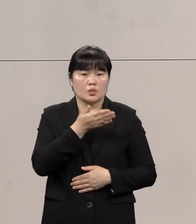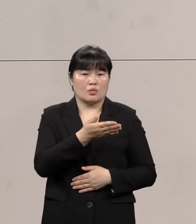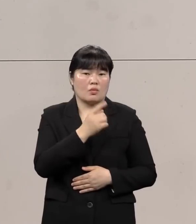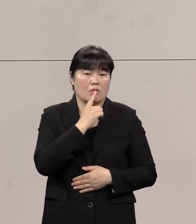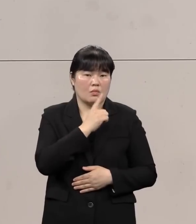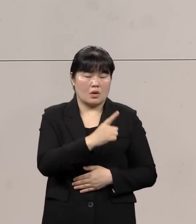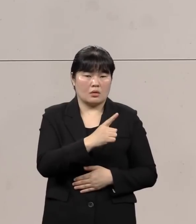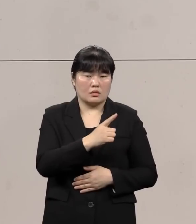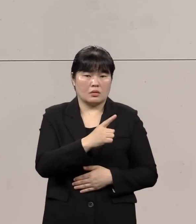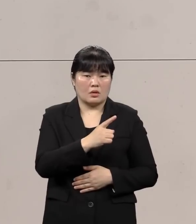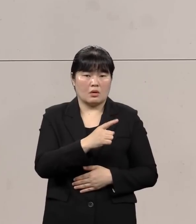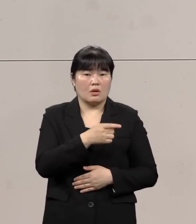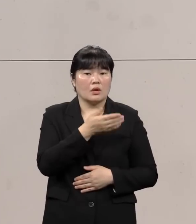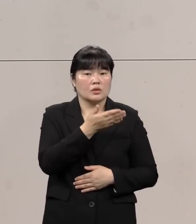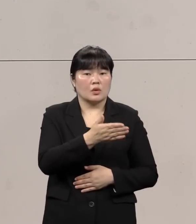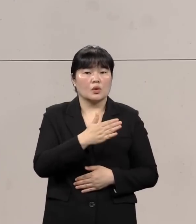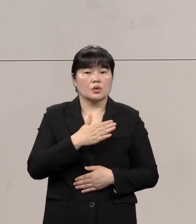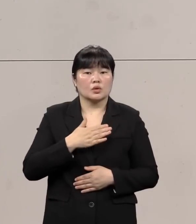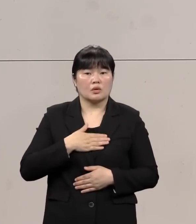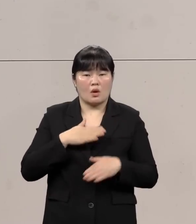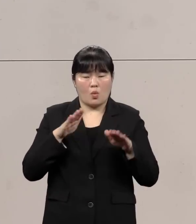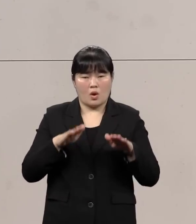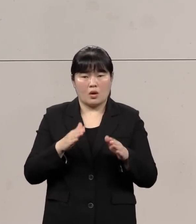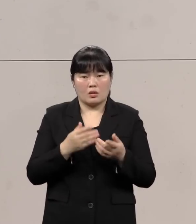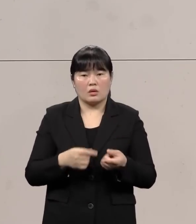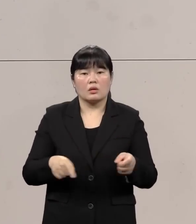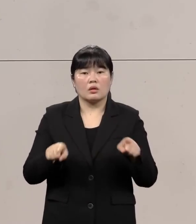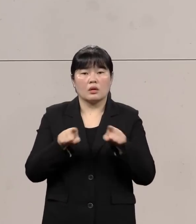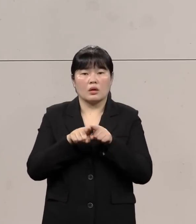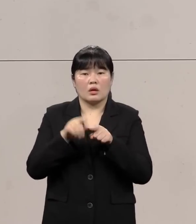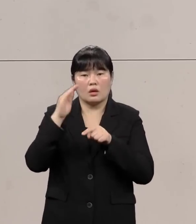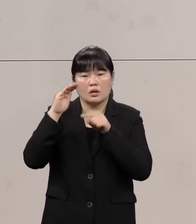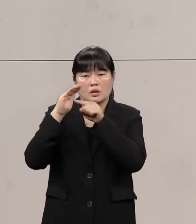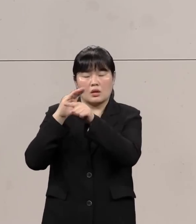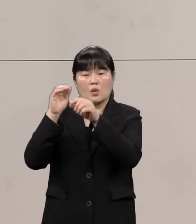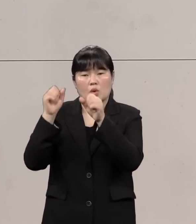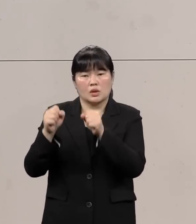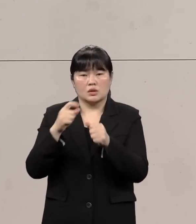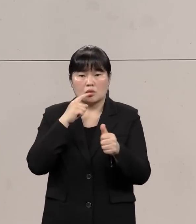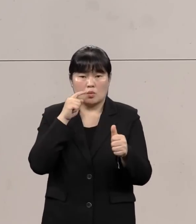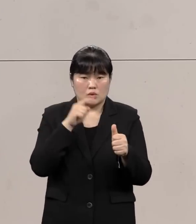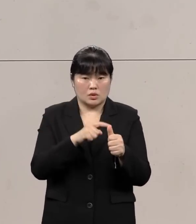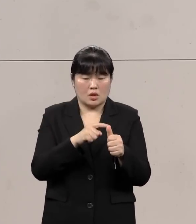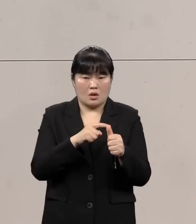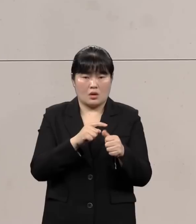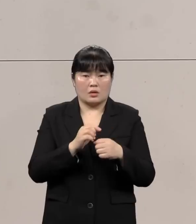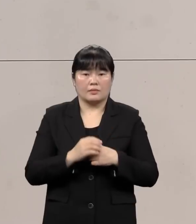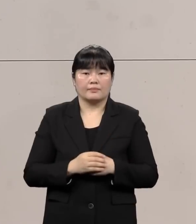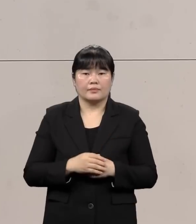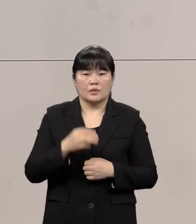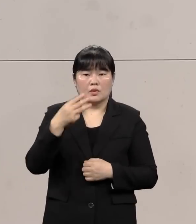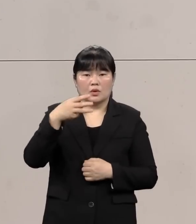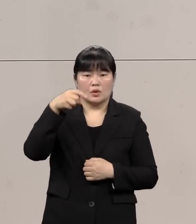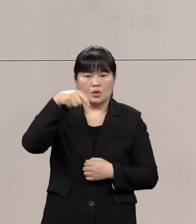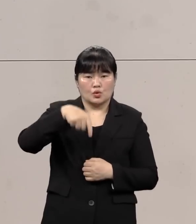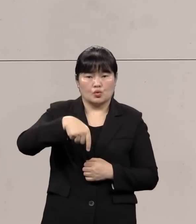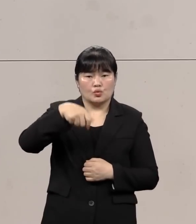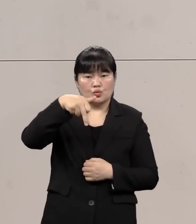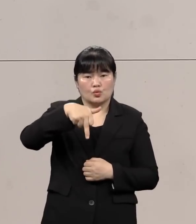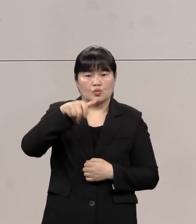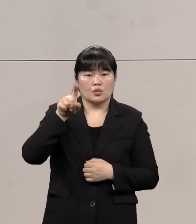말한다 너는 오늘 나와 함께 낙원에 있을 것이다 용서와 자비에 예수님은